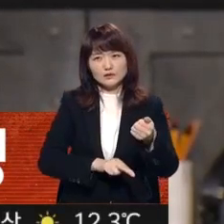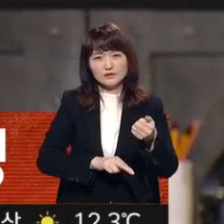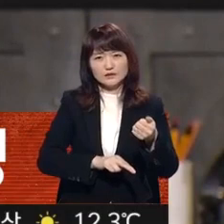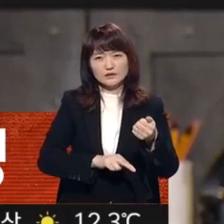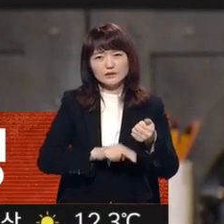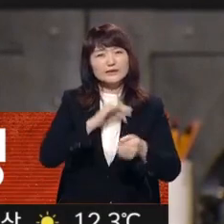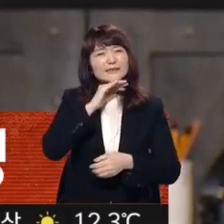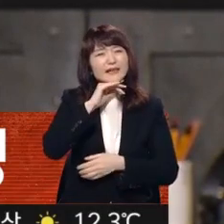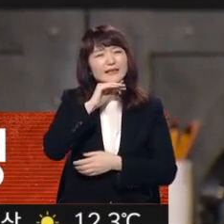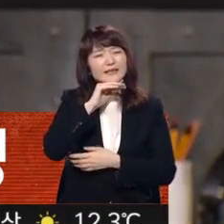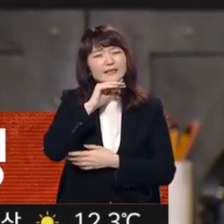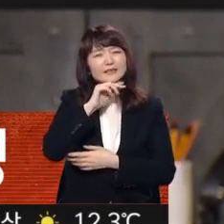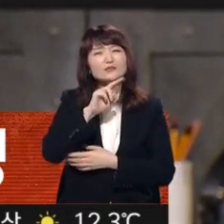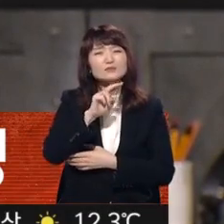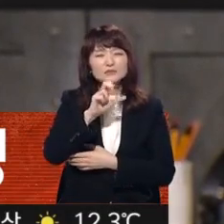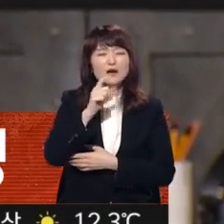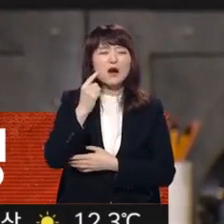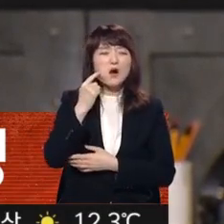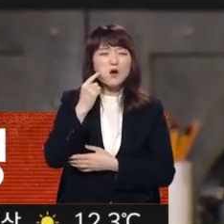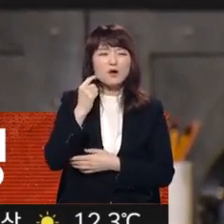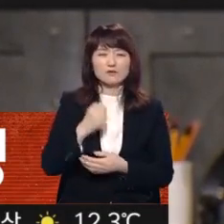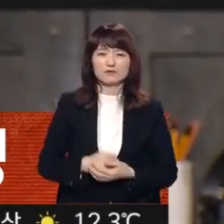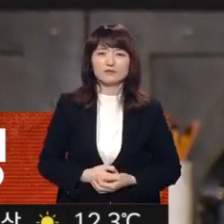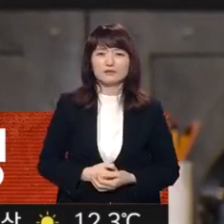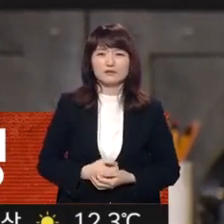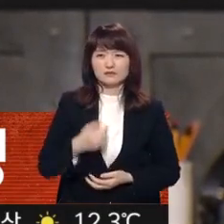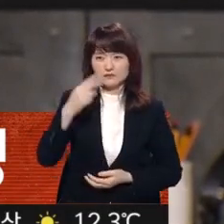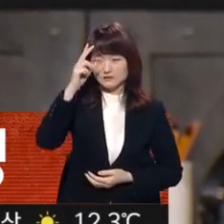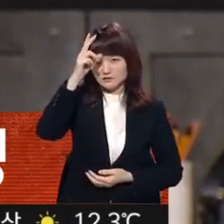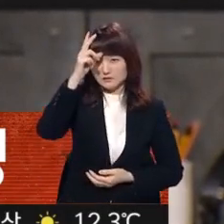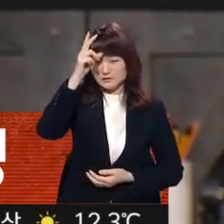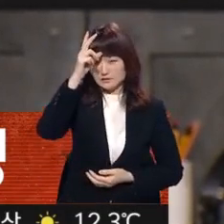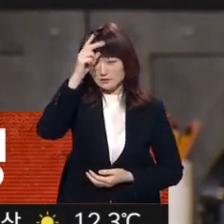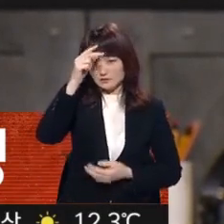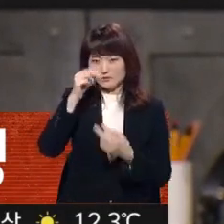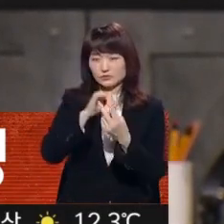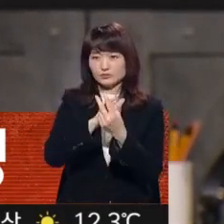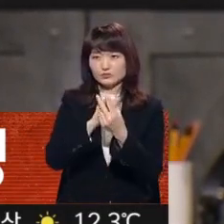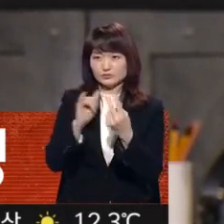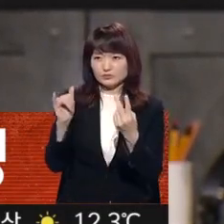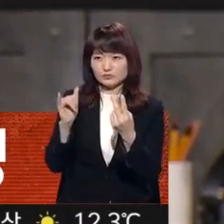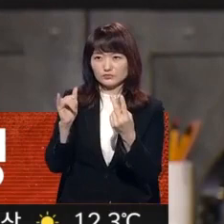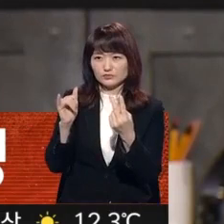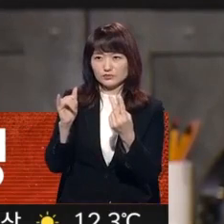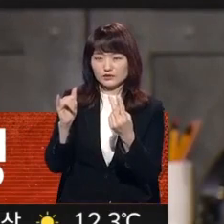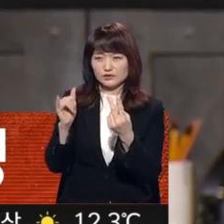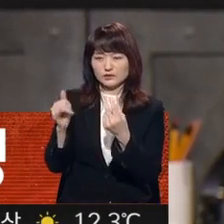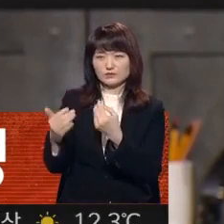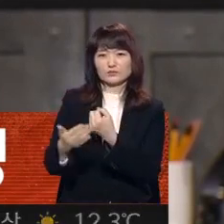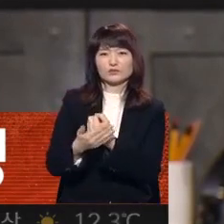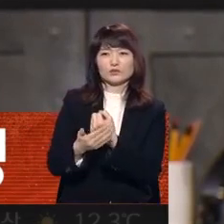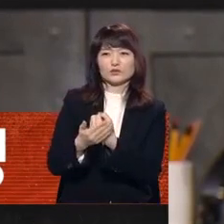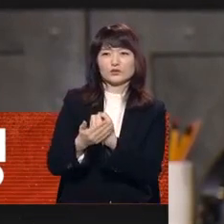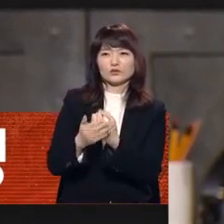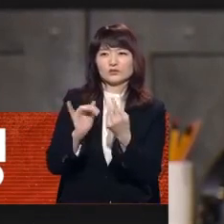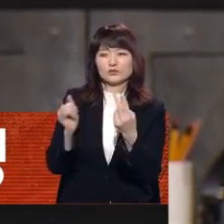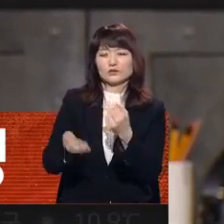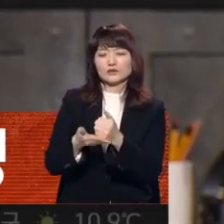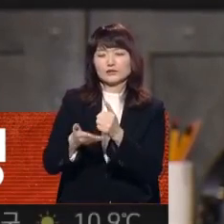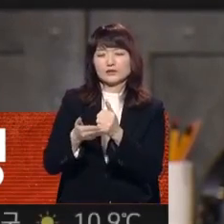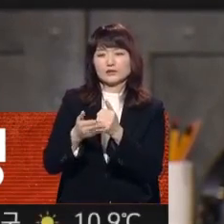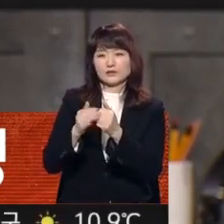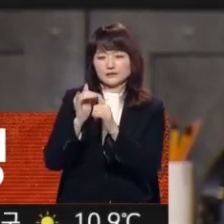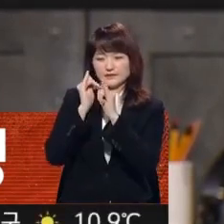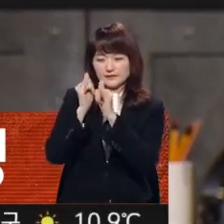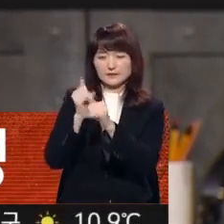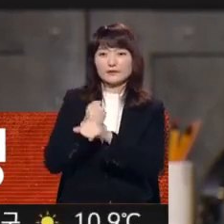속였어요 안 파니까 그래 가지고 경찰에서는 공부한 두 사람이 돼서 표창장을 전달했다고 하니까 저런